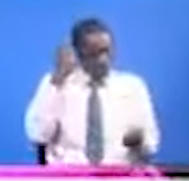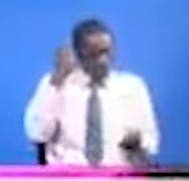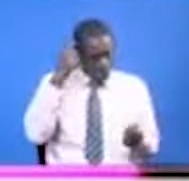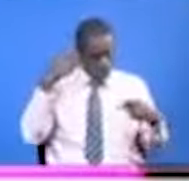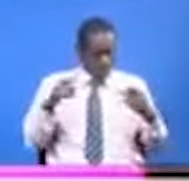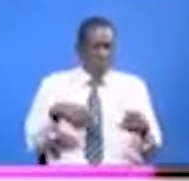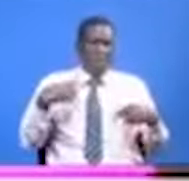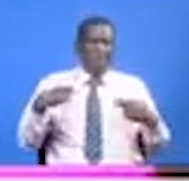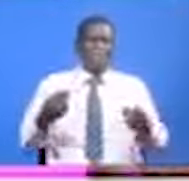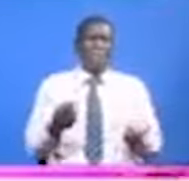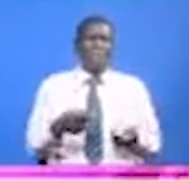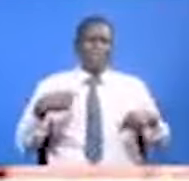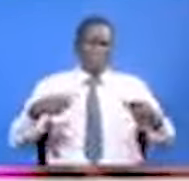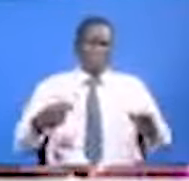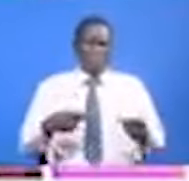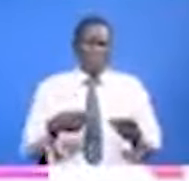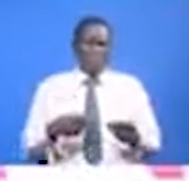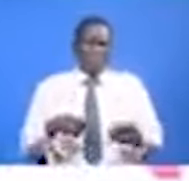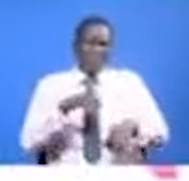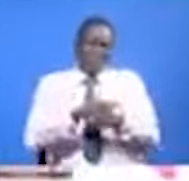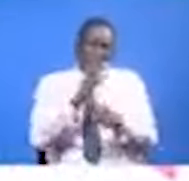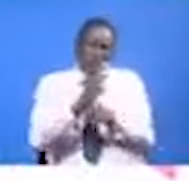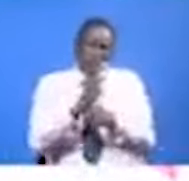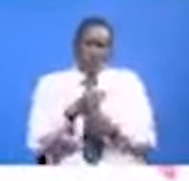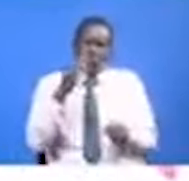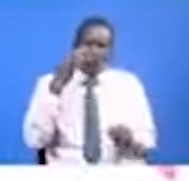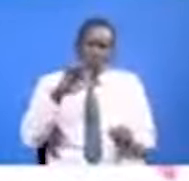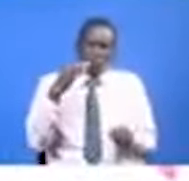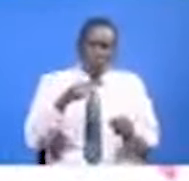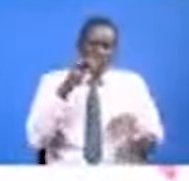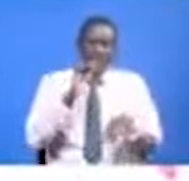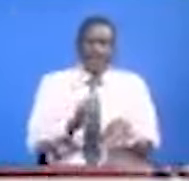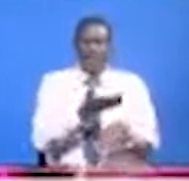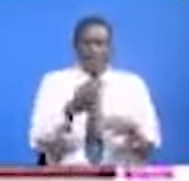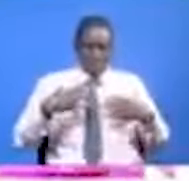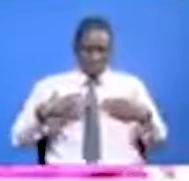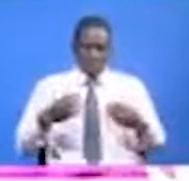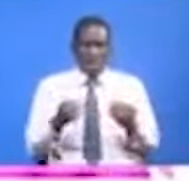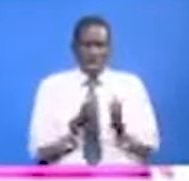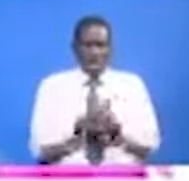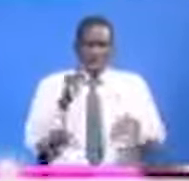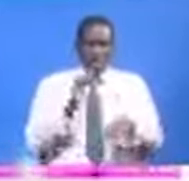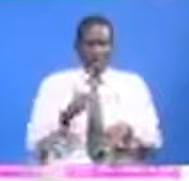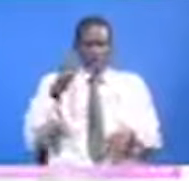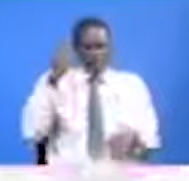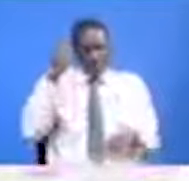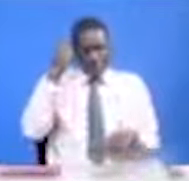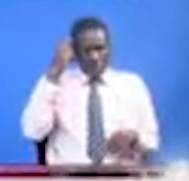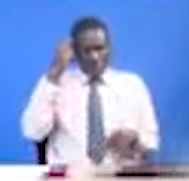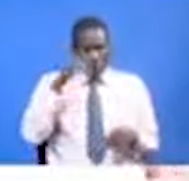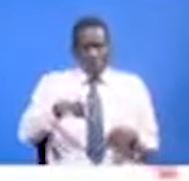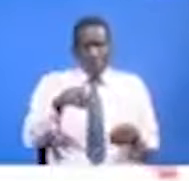huingia mazoea ambayo baadaye yanawadhuru kiafya na yanawadhuru kiobongo. Unakuta